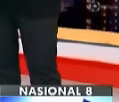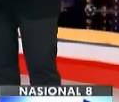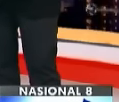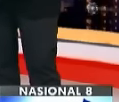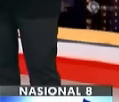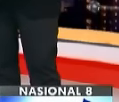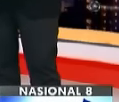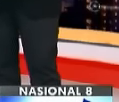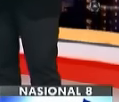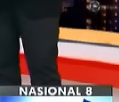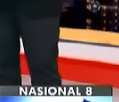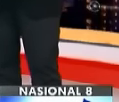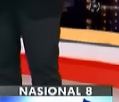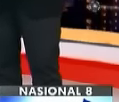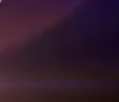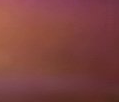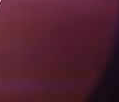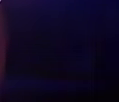8.